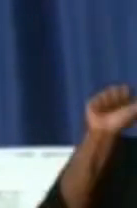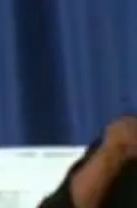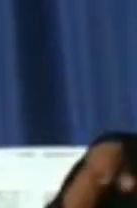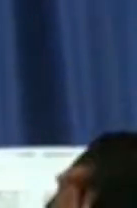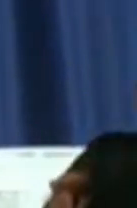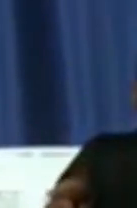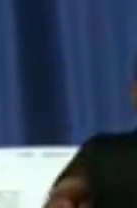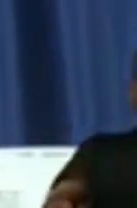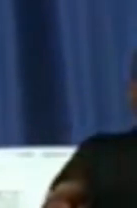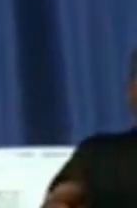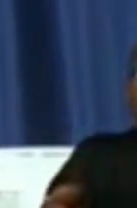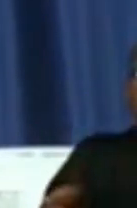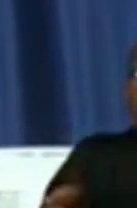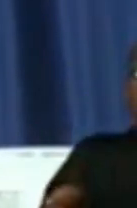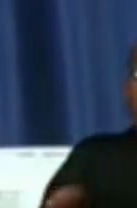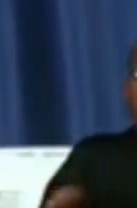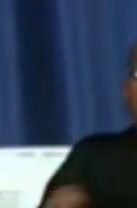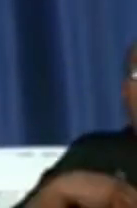heel